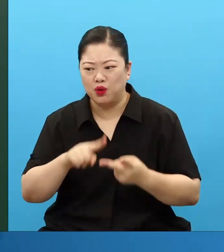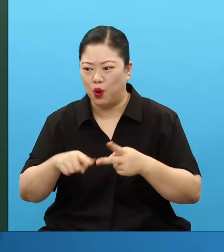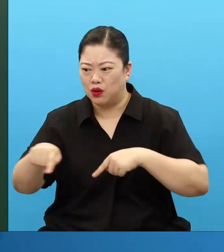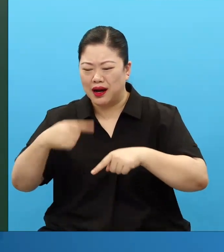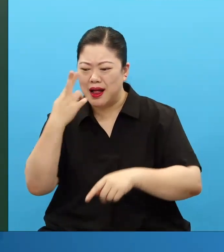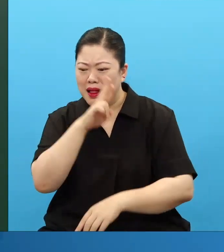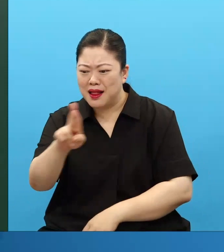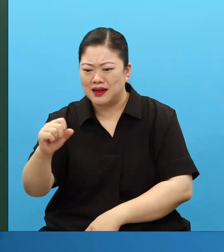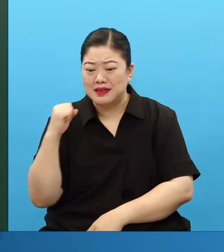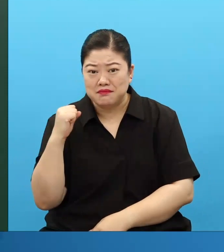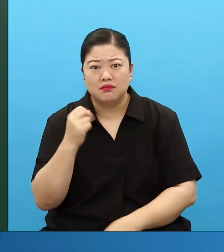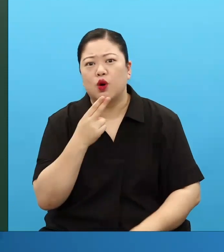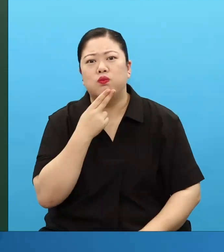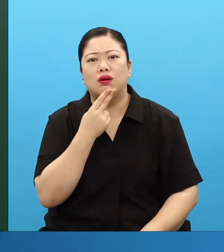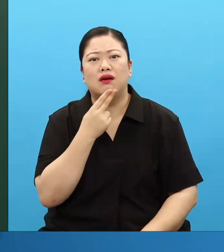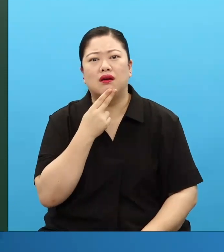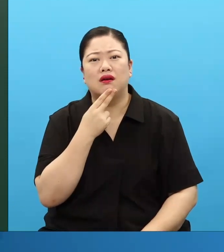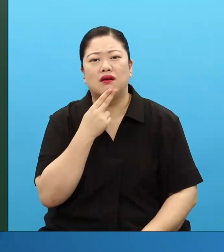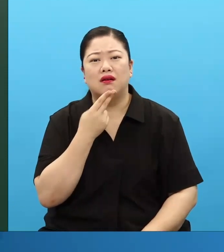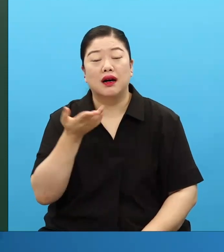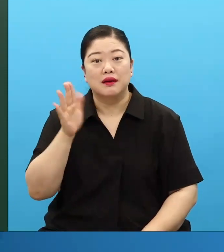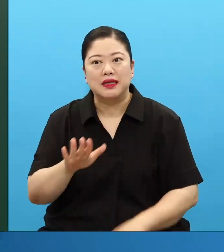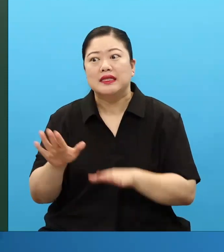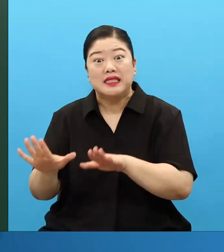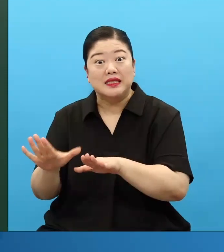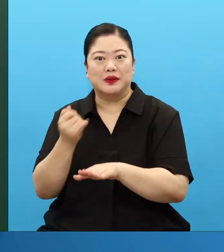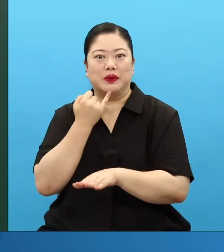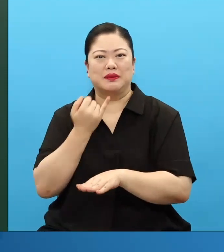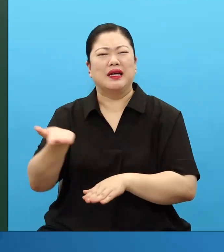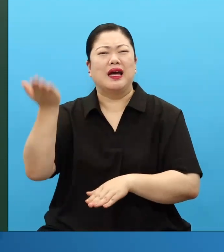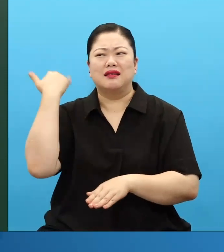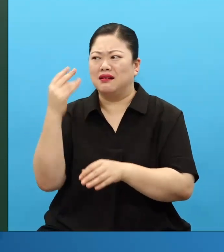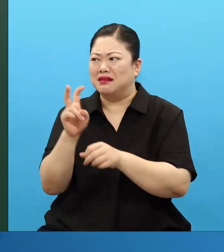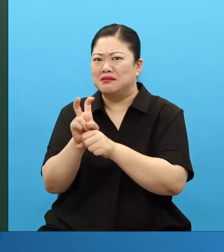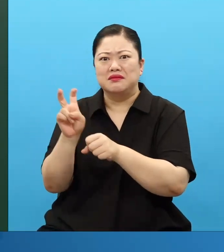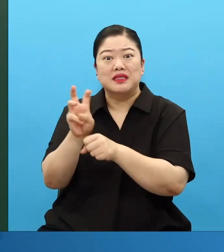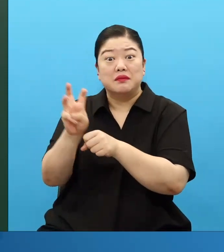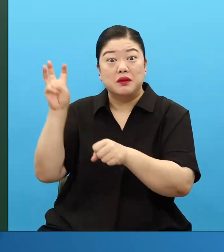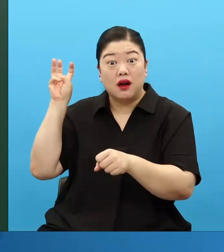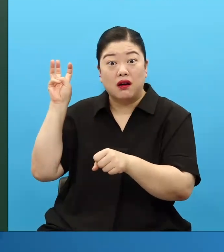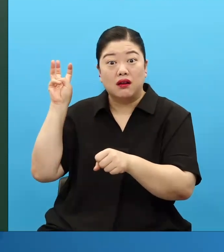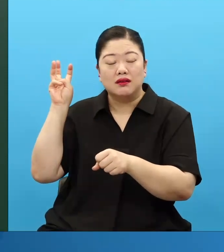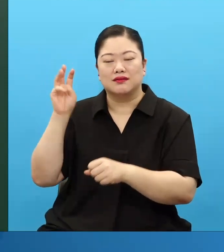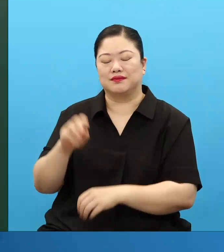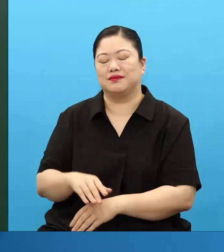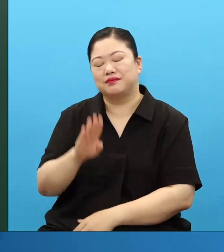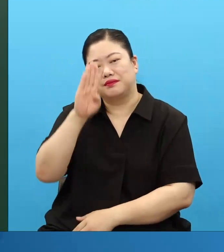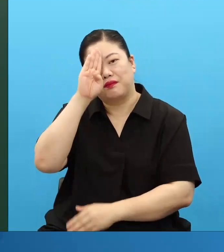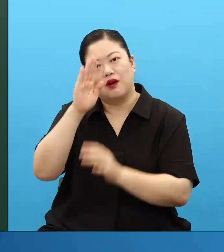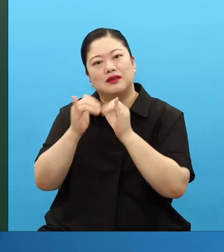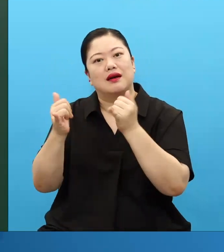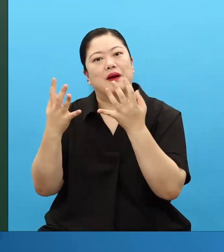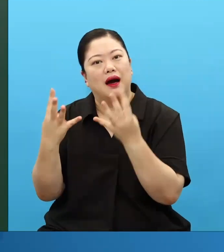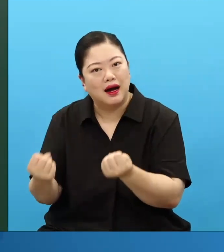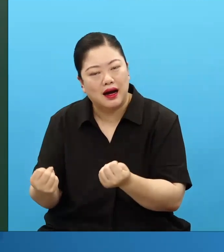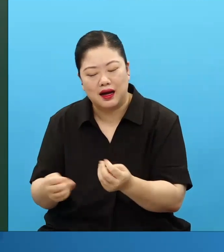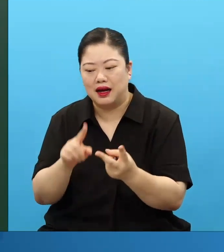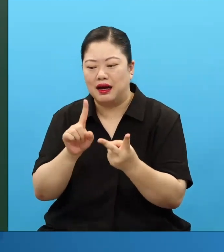masterpiece is that without exception, until now, God has answered the business person with this 한 answer in 번도 their 빠짐없이. business. Without exception. 부산에서도